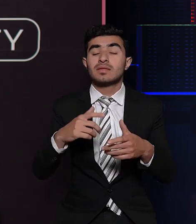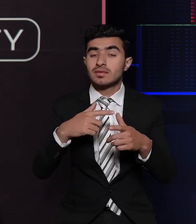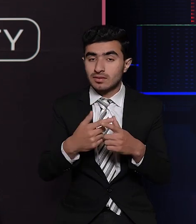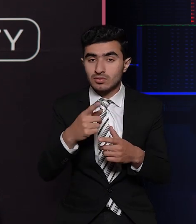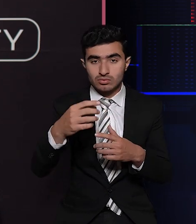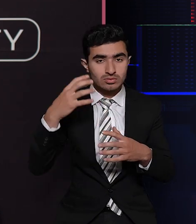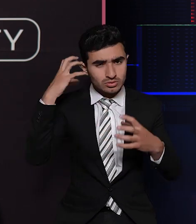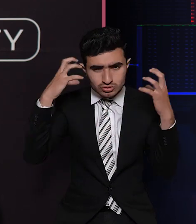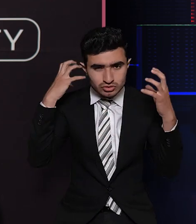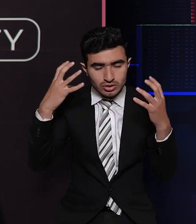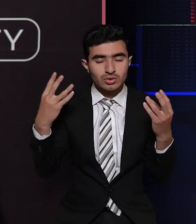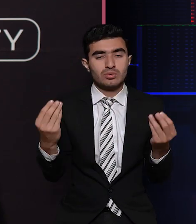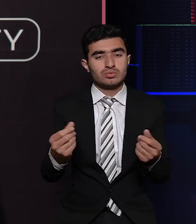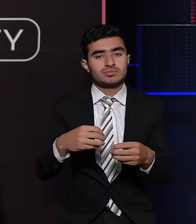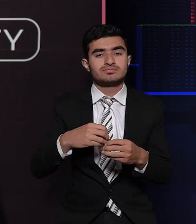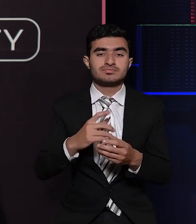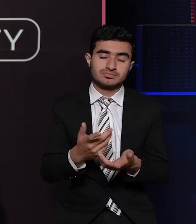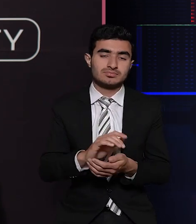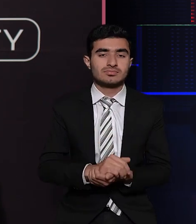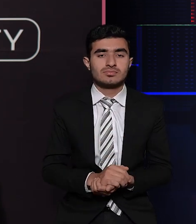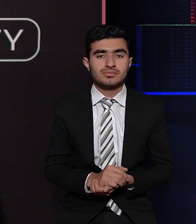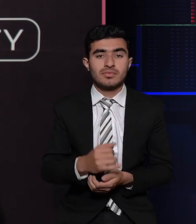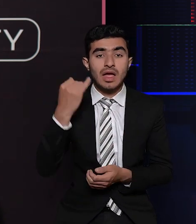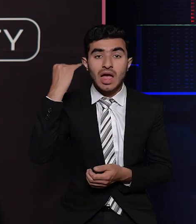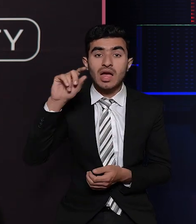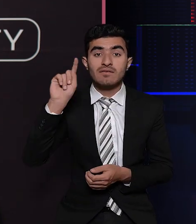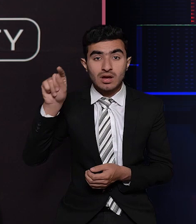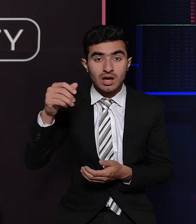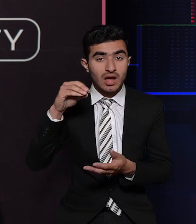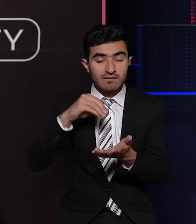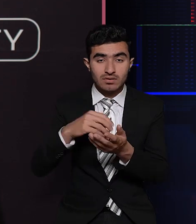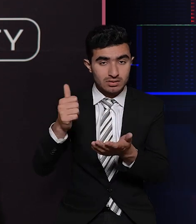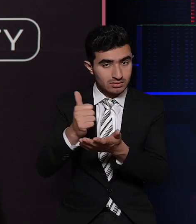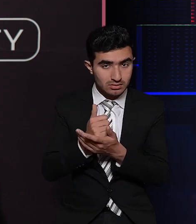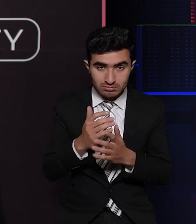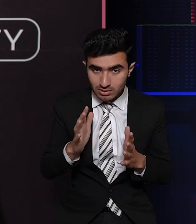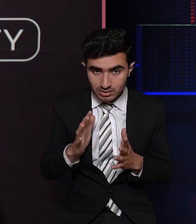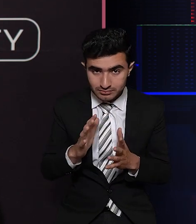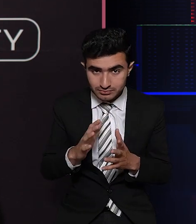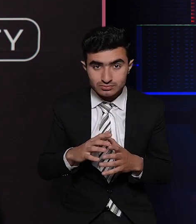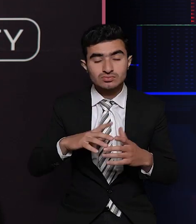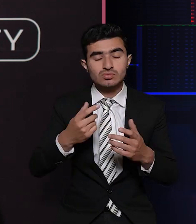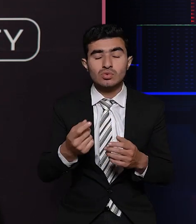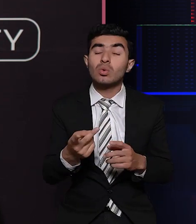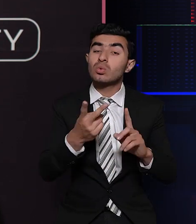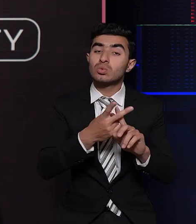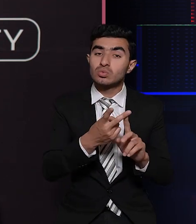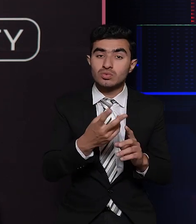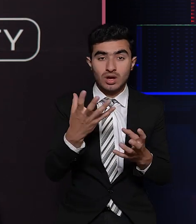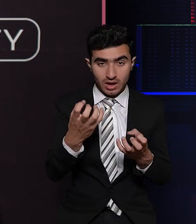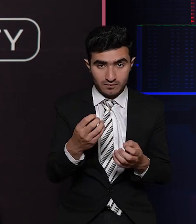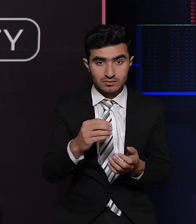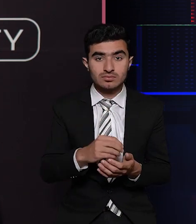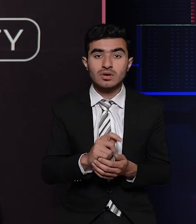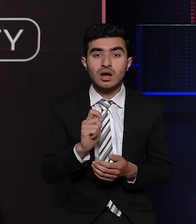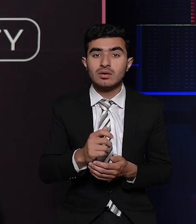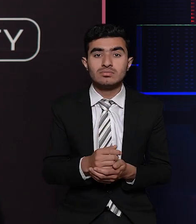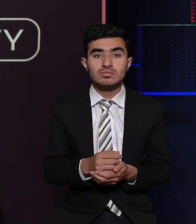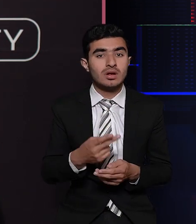اگر یہ کارآمد ثابت ہو تو یہ دیکھیں کہ ہمارے پاس ایک اور اسٹریٹجی ہے جس کو ہم ریفریمنگ کا نام دیتے